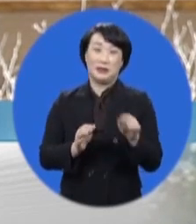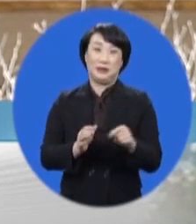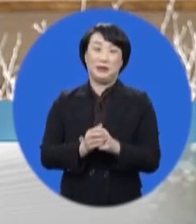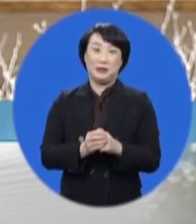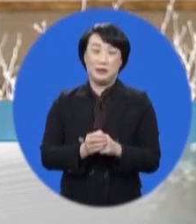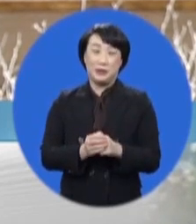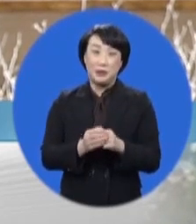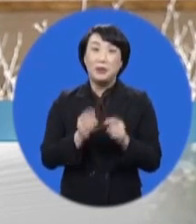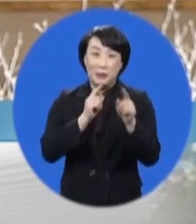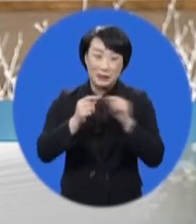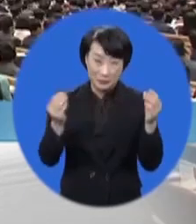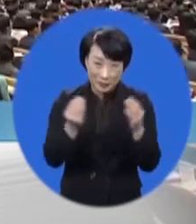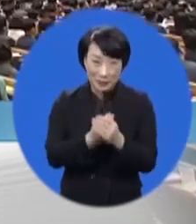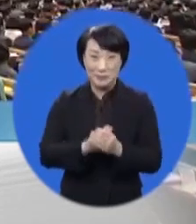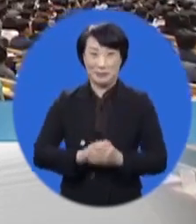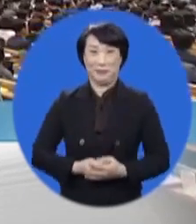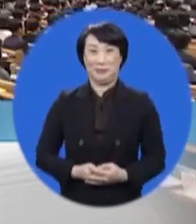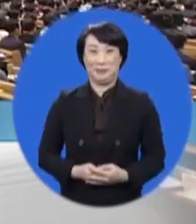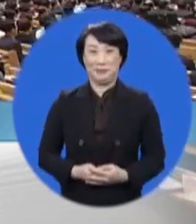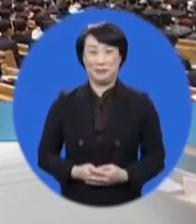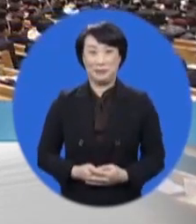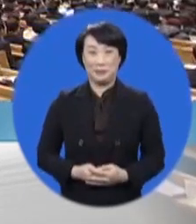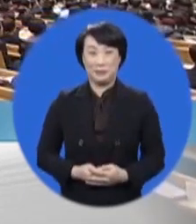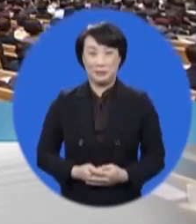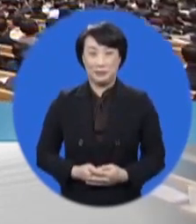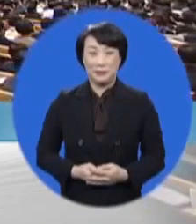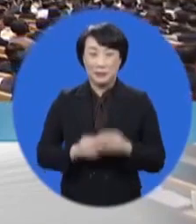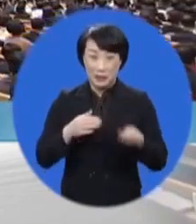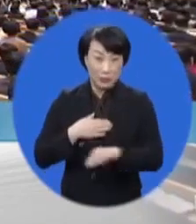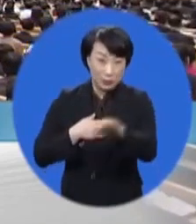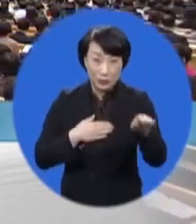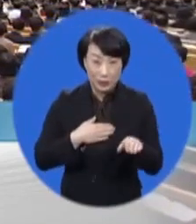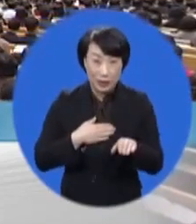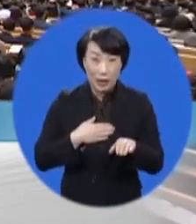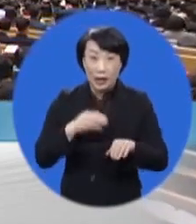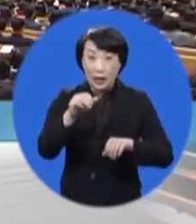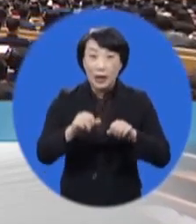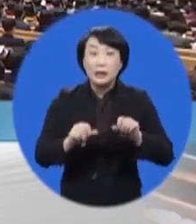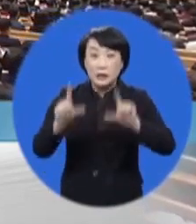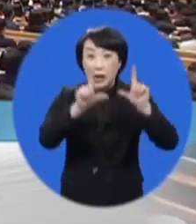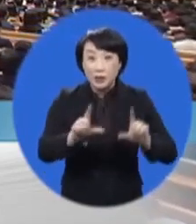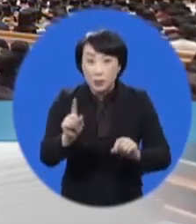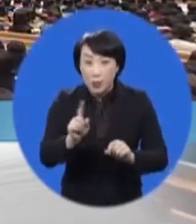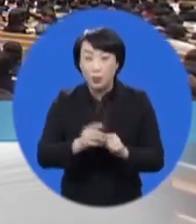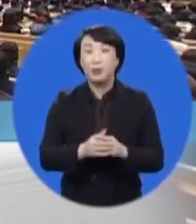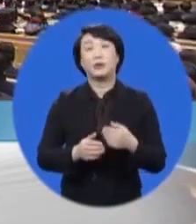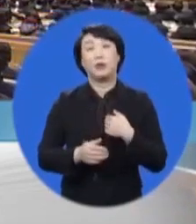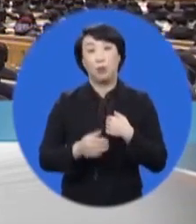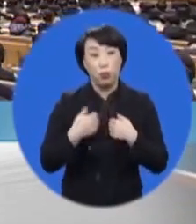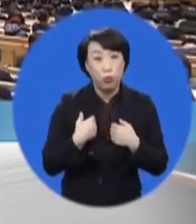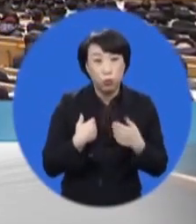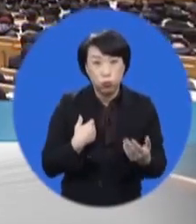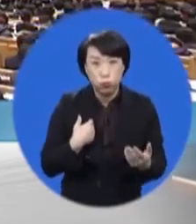완벽한 말씀이십니다. 그러므로 우리가 어떻게 살아야 될 것인가를